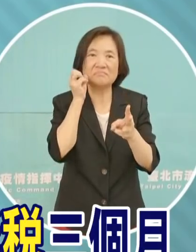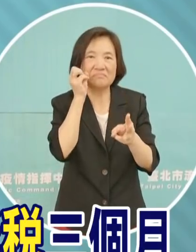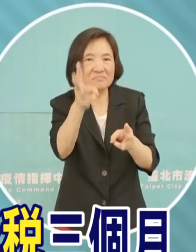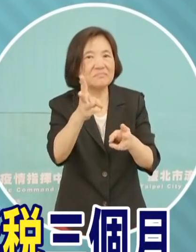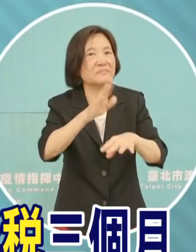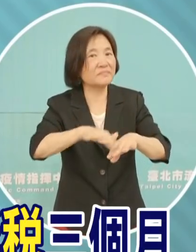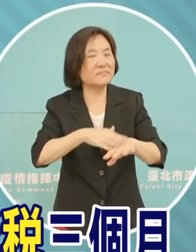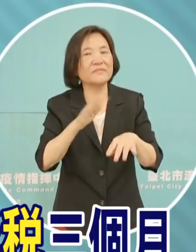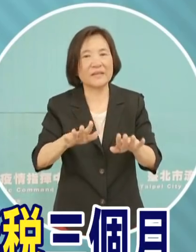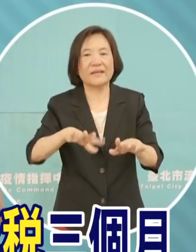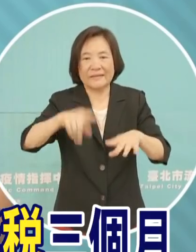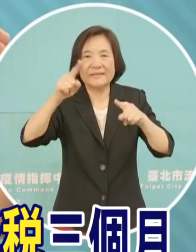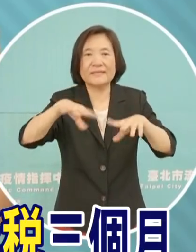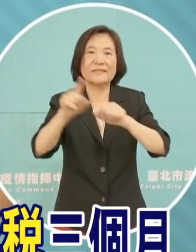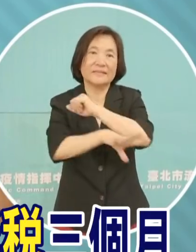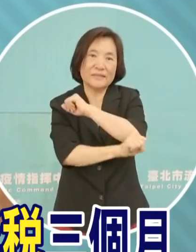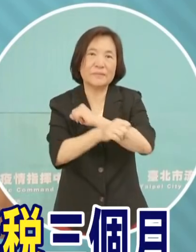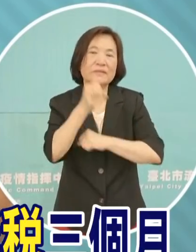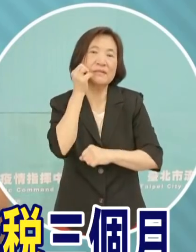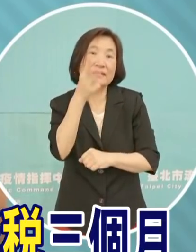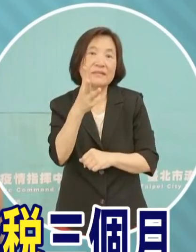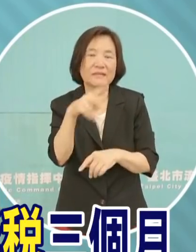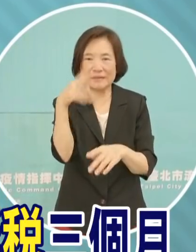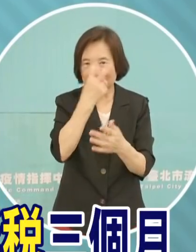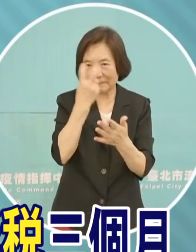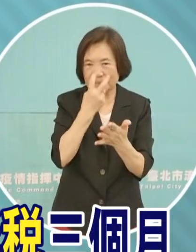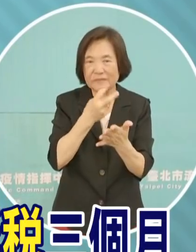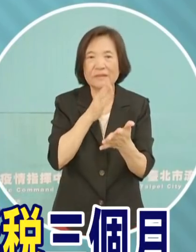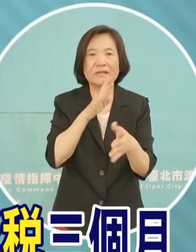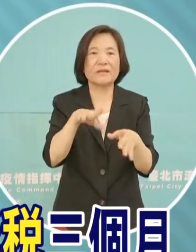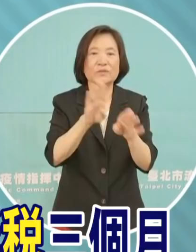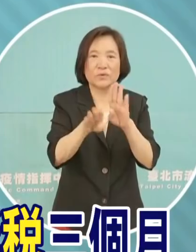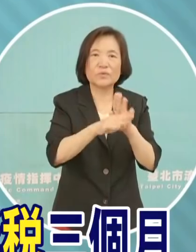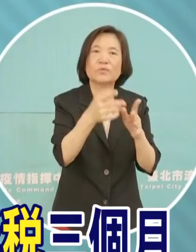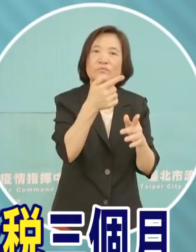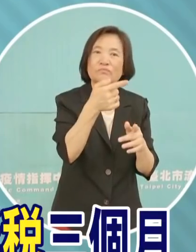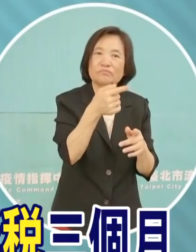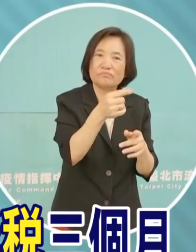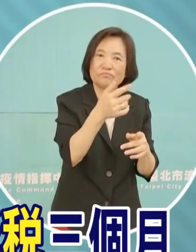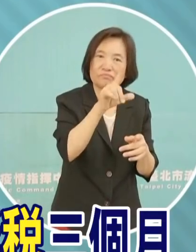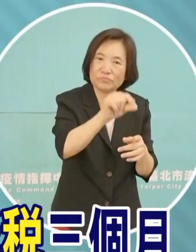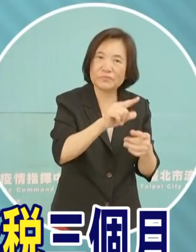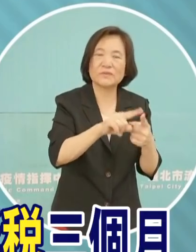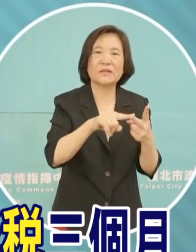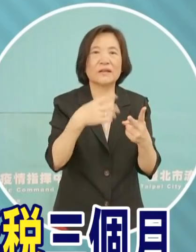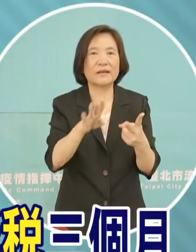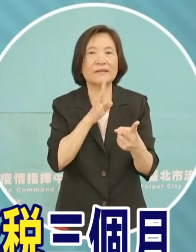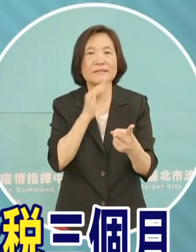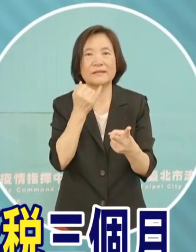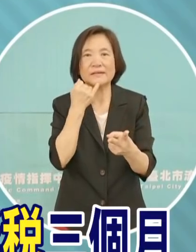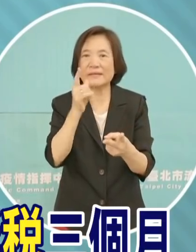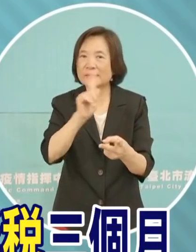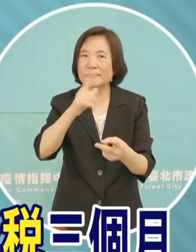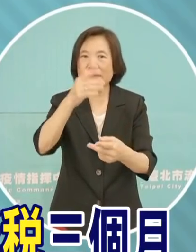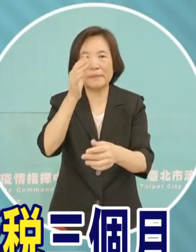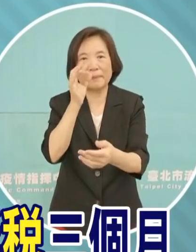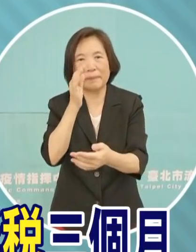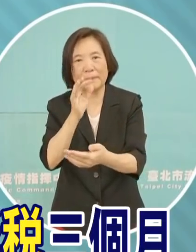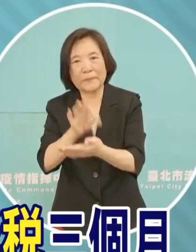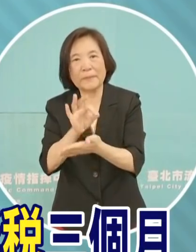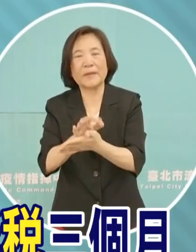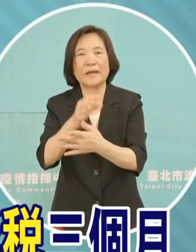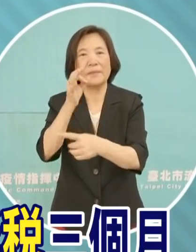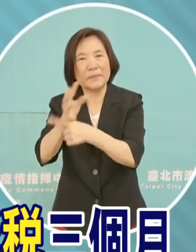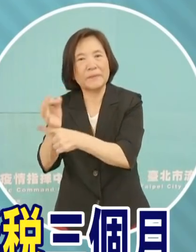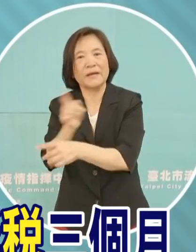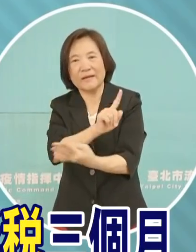在原则上先，哦，减租减税延租延税，按照去年的一些措施，你知道哈，先宣布